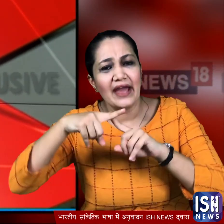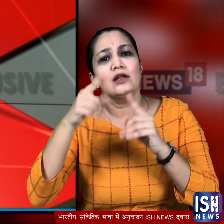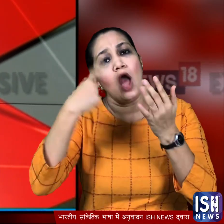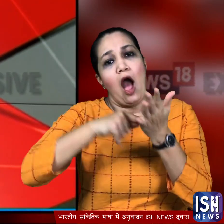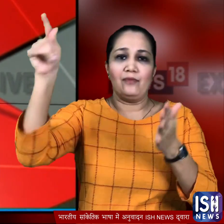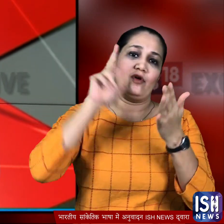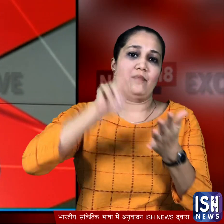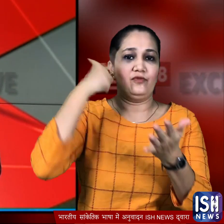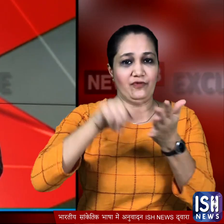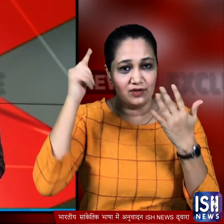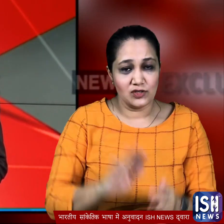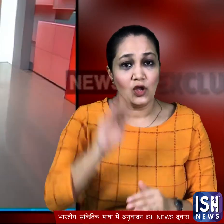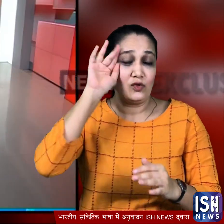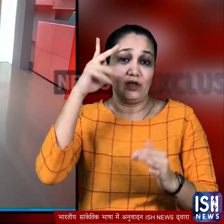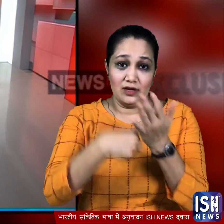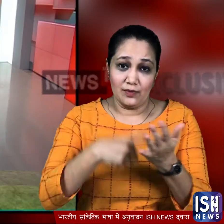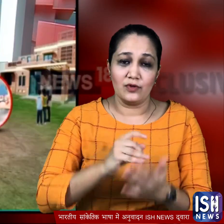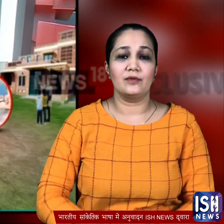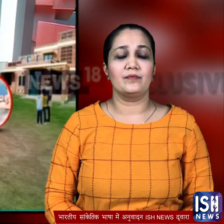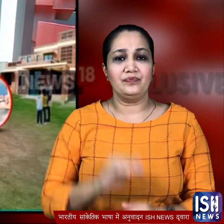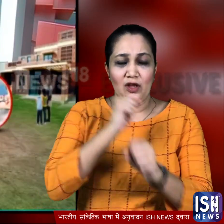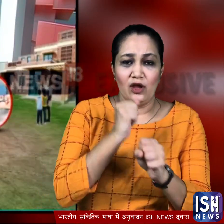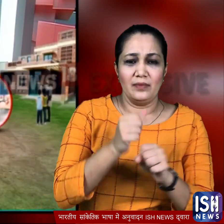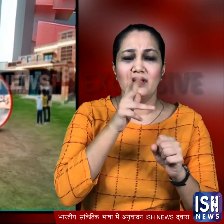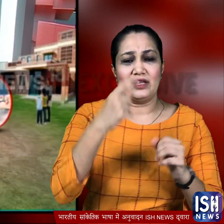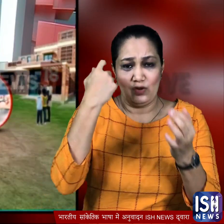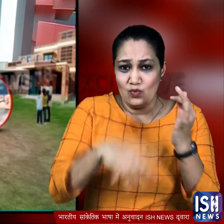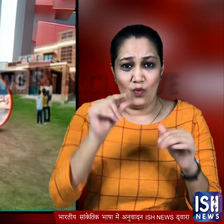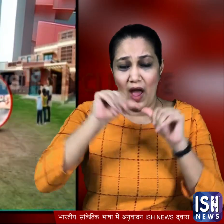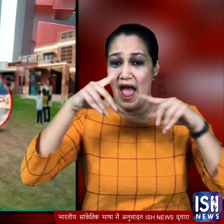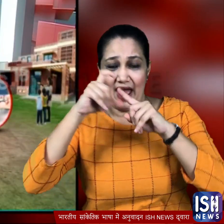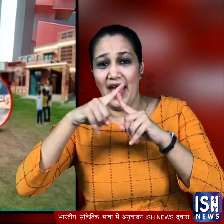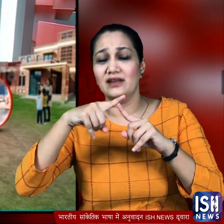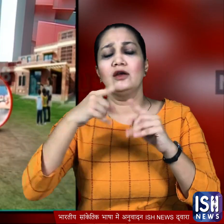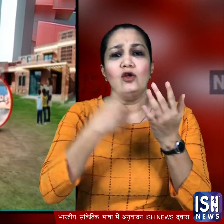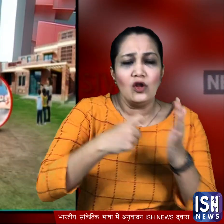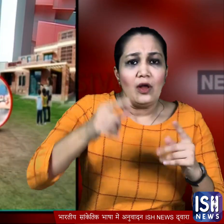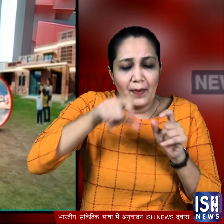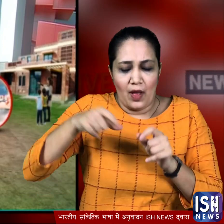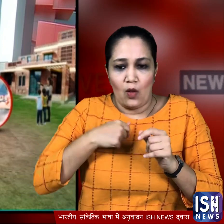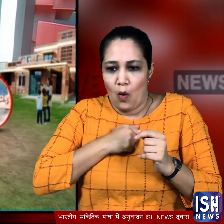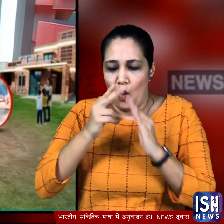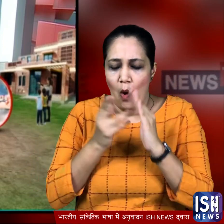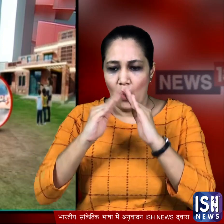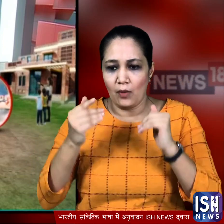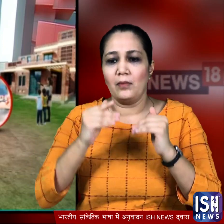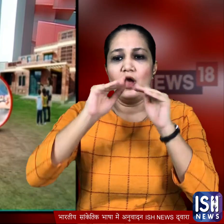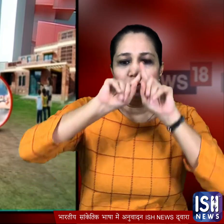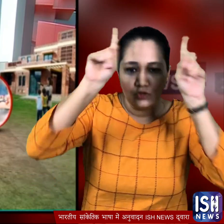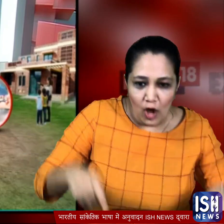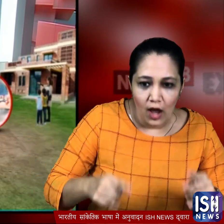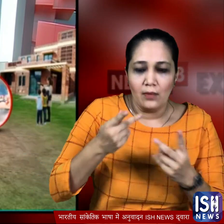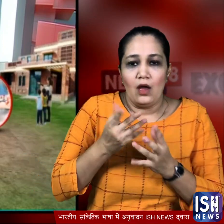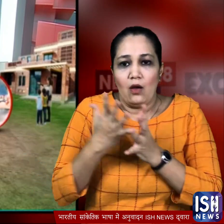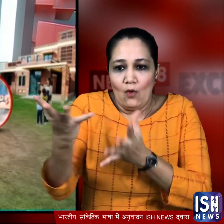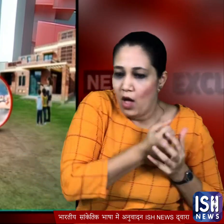होगा। न्यूज 18 के संदीप बोल की रिपोर्ट है कि सरकार ने इस कानून के जरिए लोगों के मन से कब्जा होने का डर खत्म करने